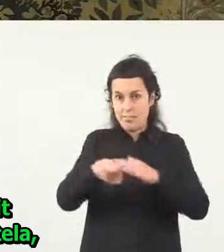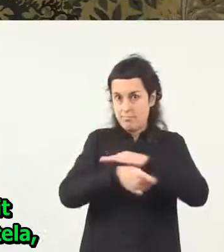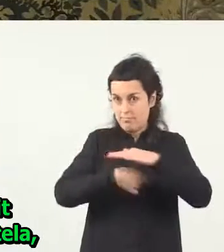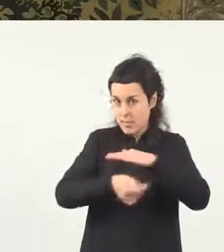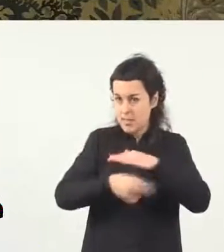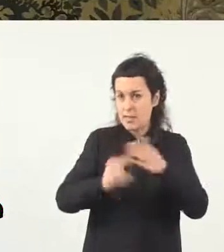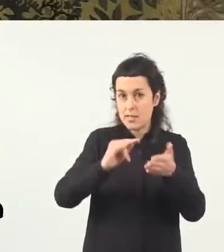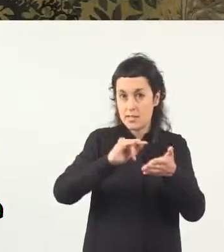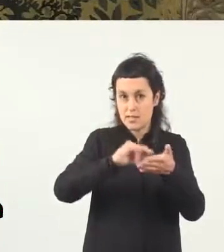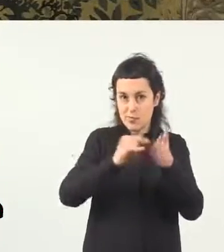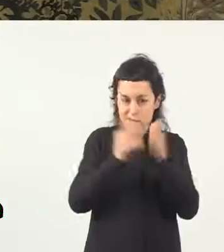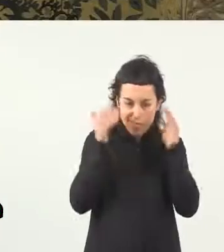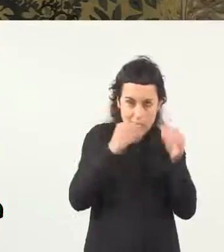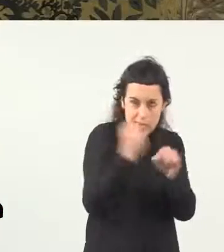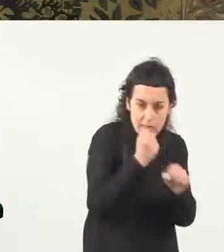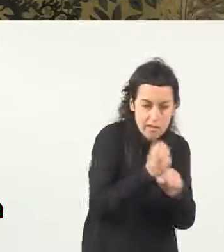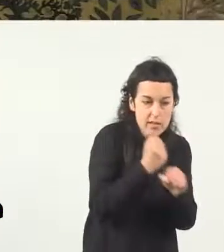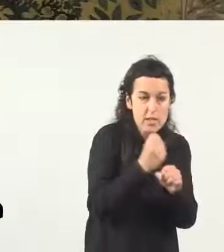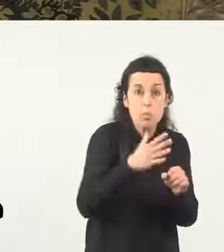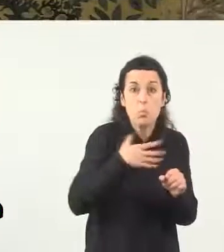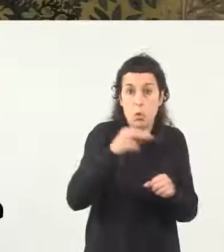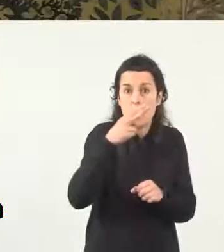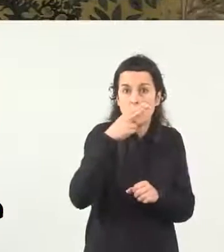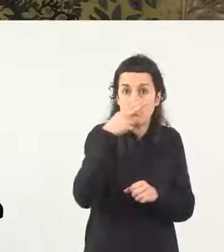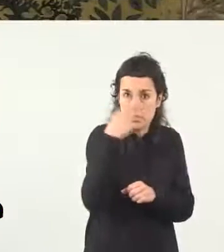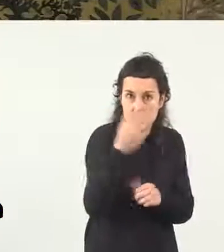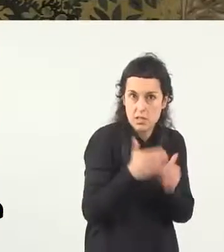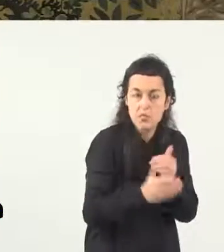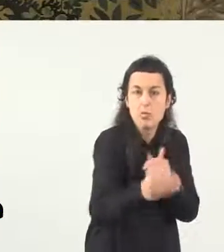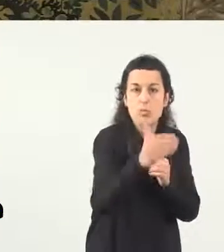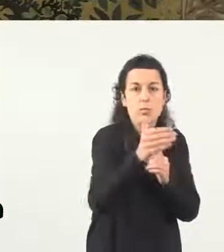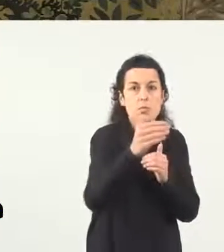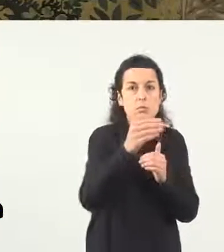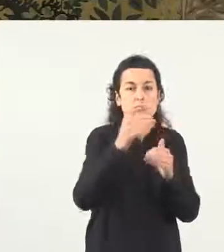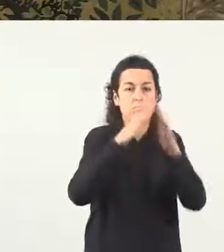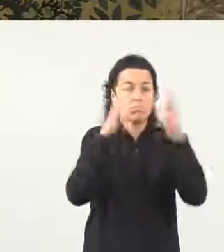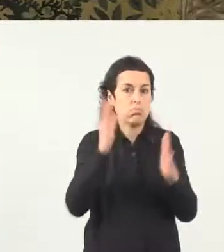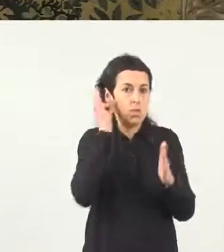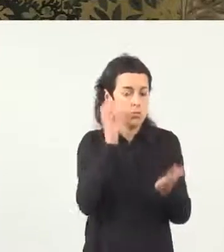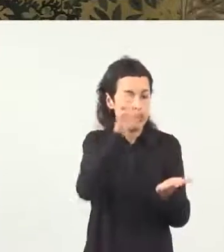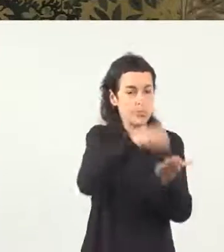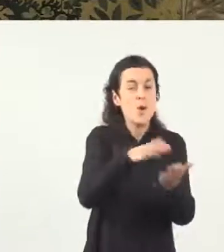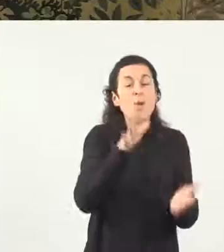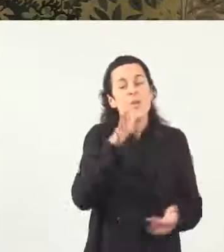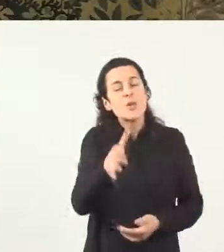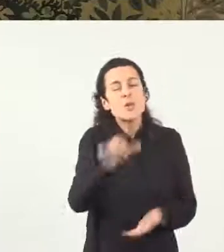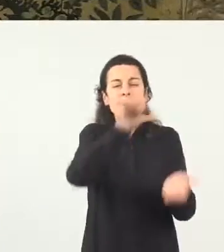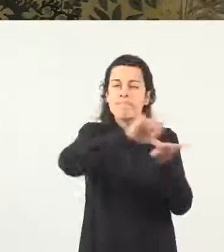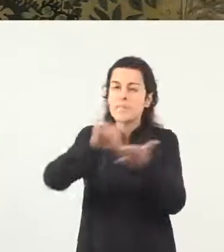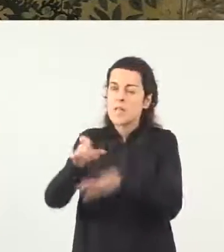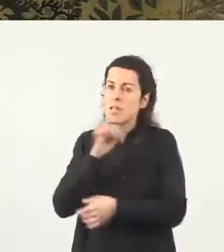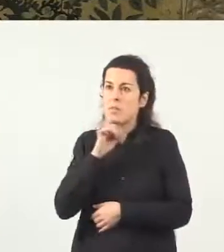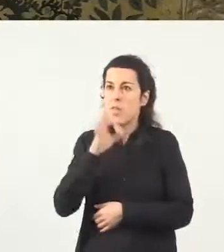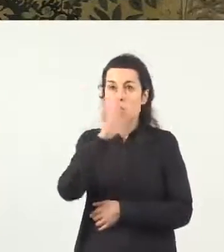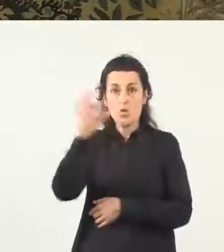proiektuan zaudetela eta oso interesgarria izan daiteke, ez da? Hemen sortzen bada etxe bat, ze hiriburuetan zailagoa da.